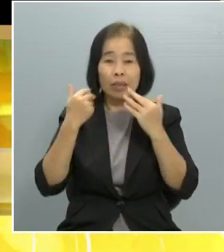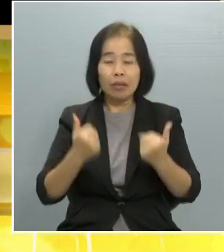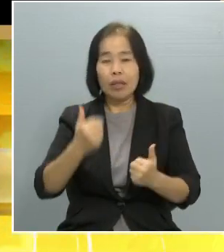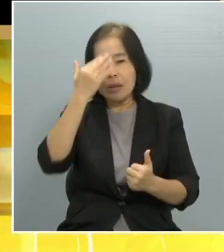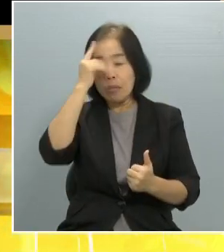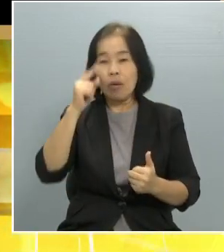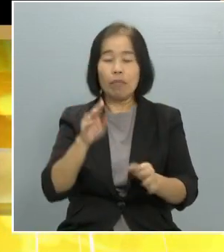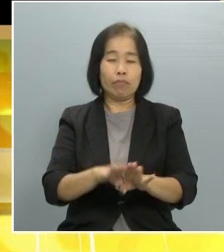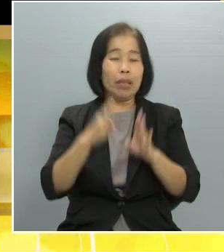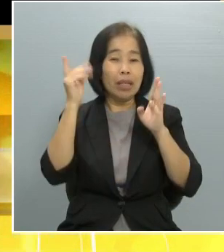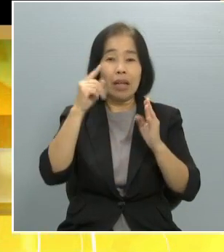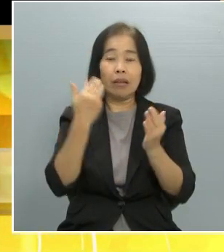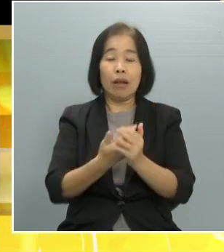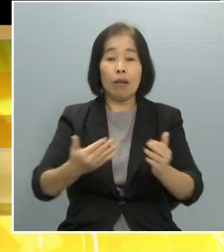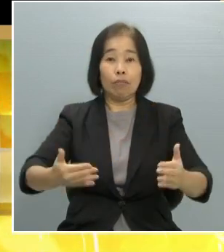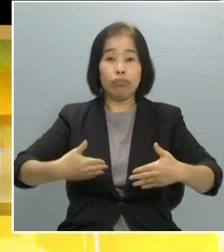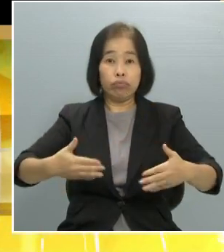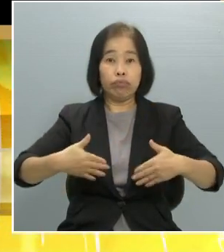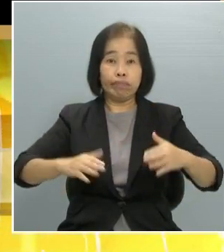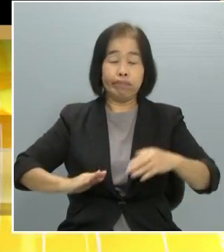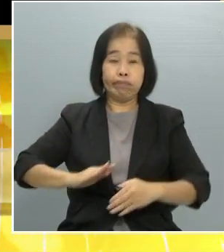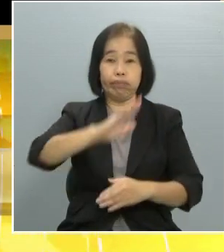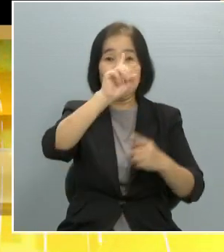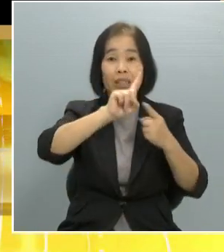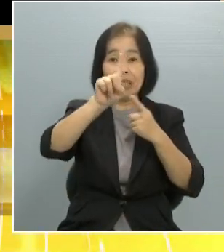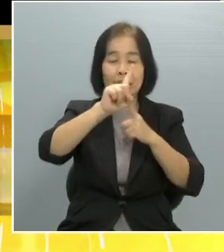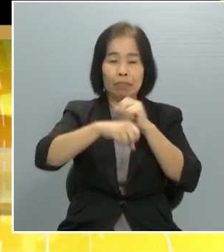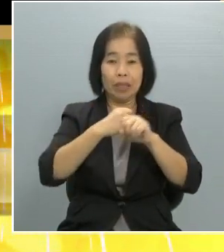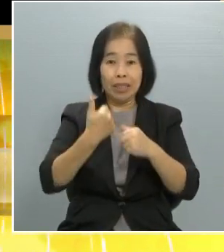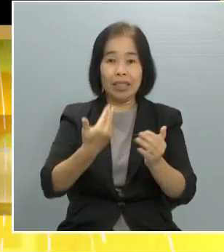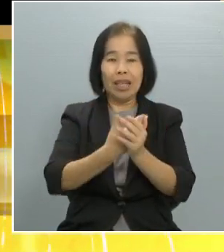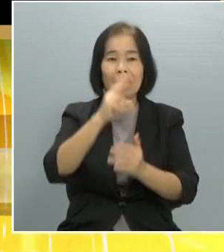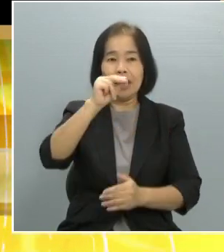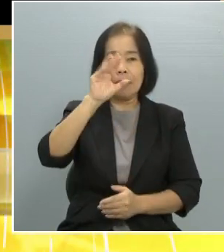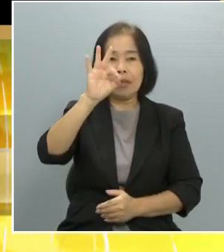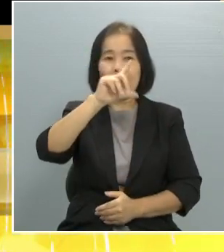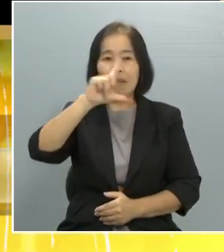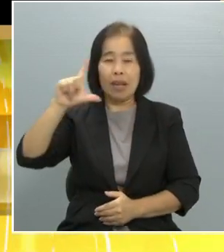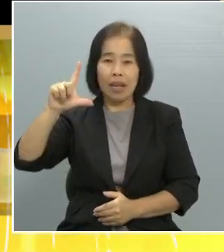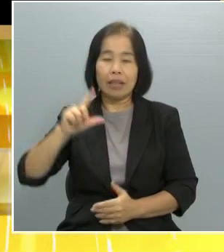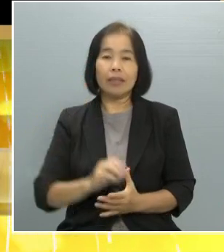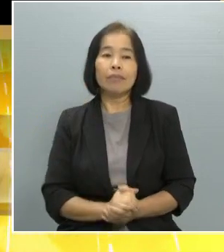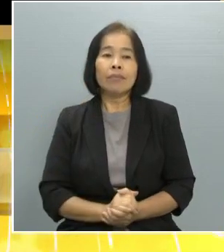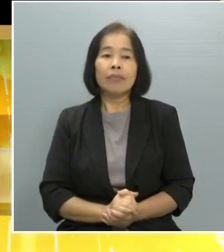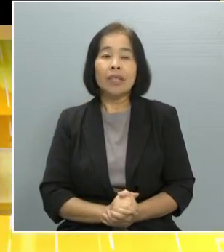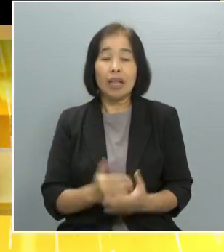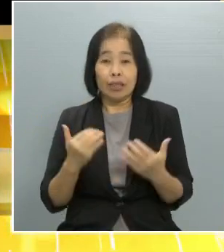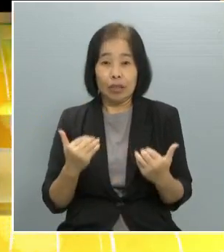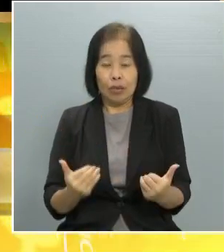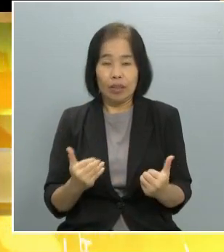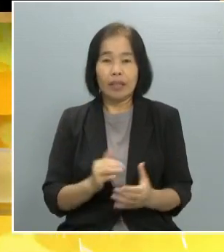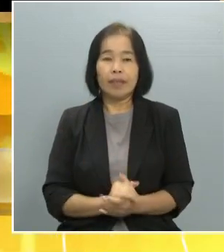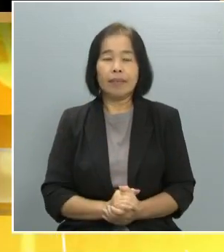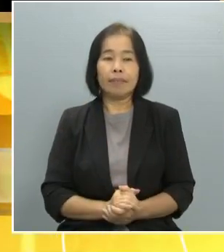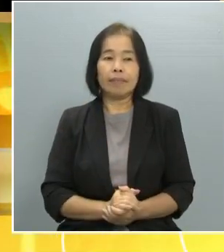่าเปิดตัวด้วยรายได้สูงสุอันดับหนึ่ของปีนี้ก็คอ 39 ล้านบาทนะคะและล่าสุดท้พูชม